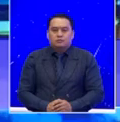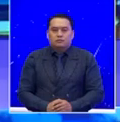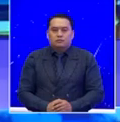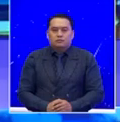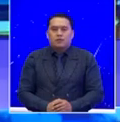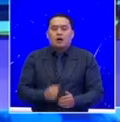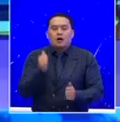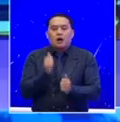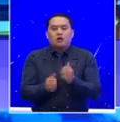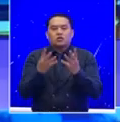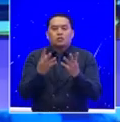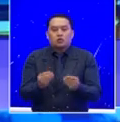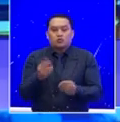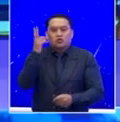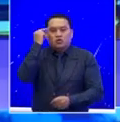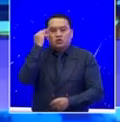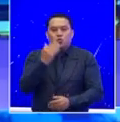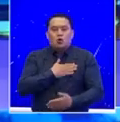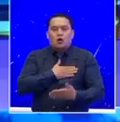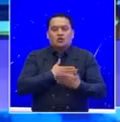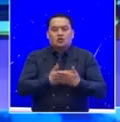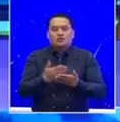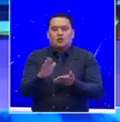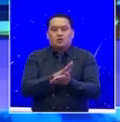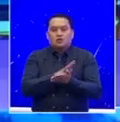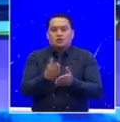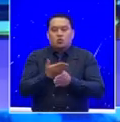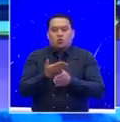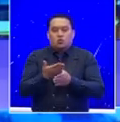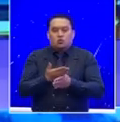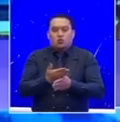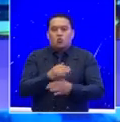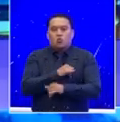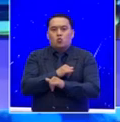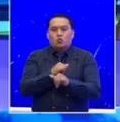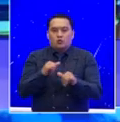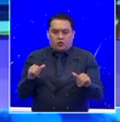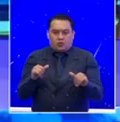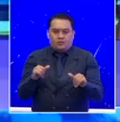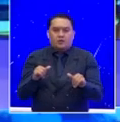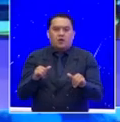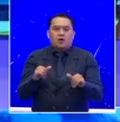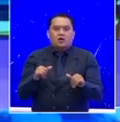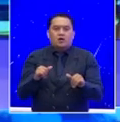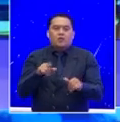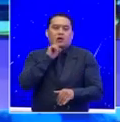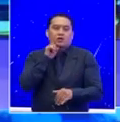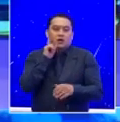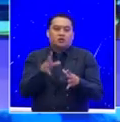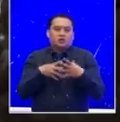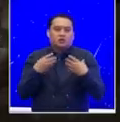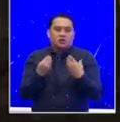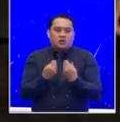Сила в единстве. С каждым днем число желающих добровольно поддержать государство в период ЧП растет. Среди них и молодая